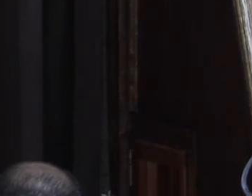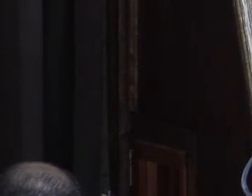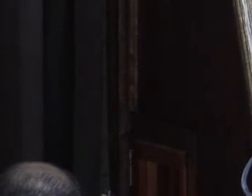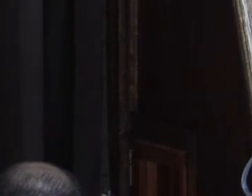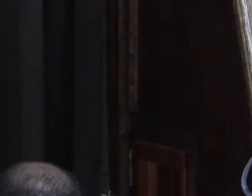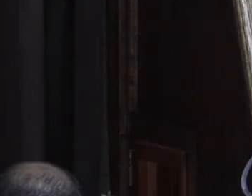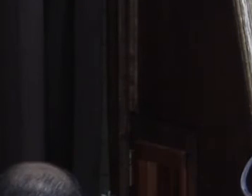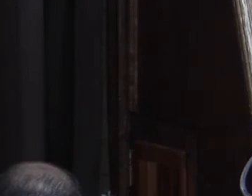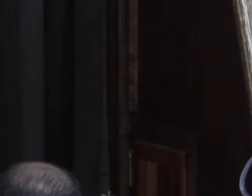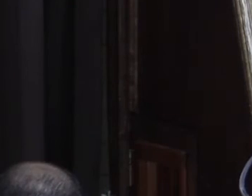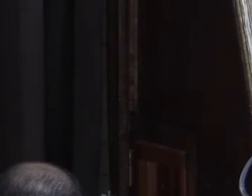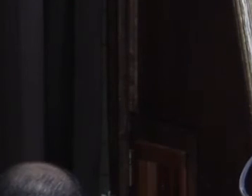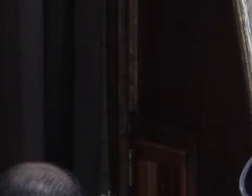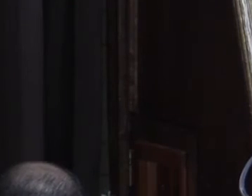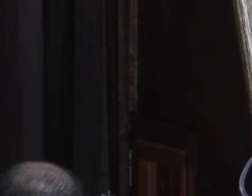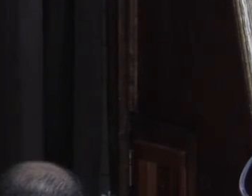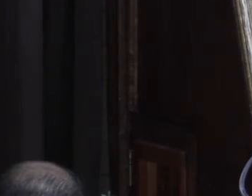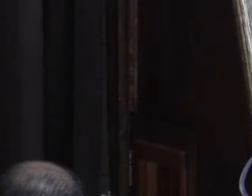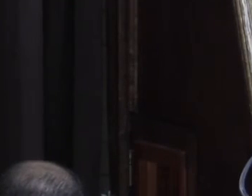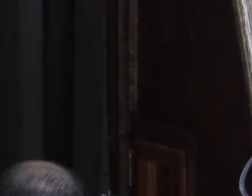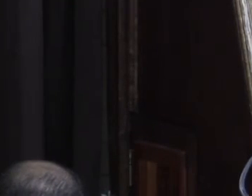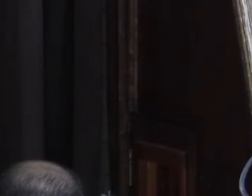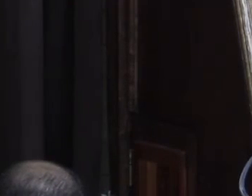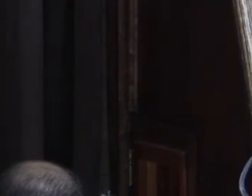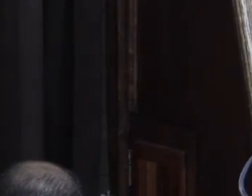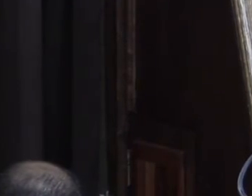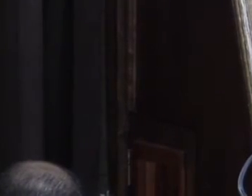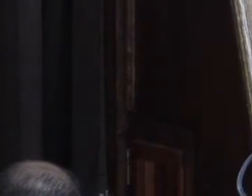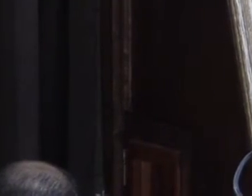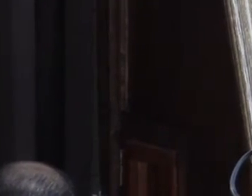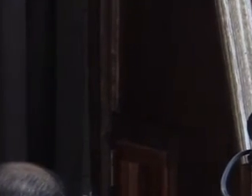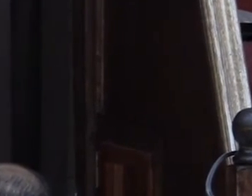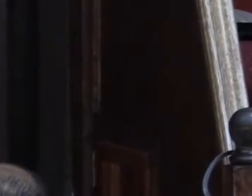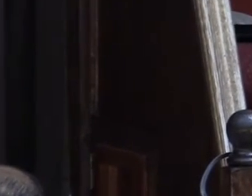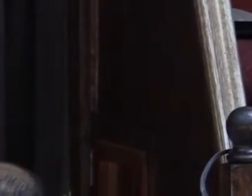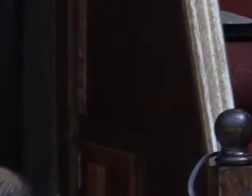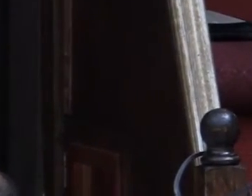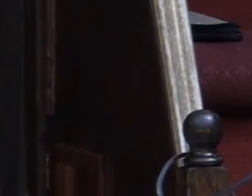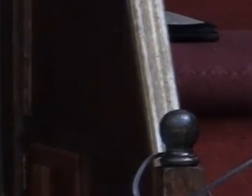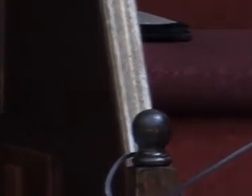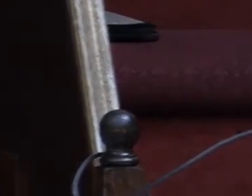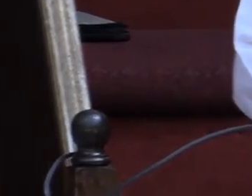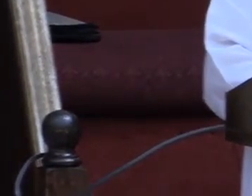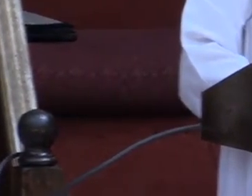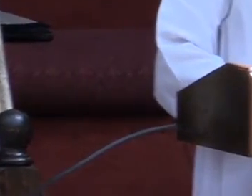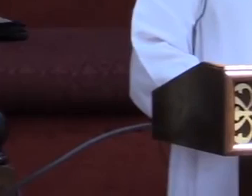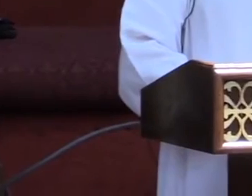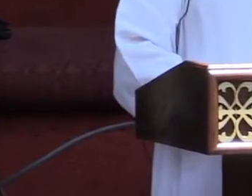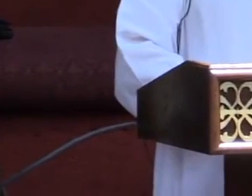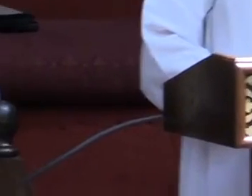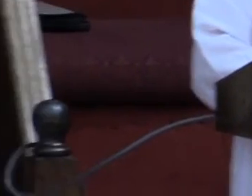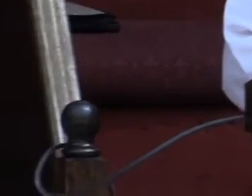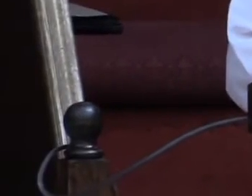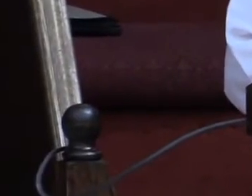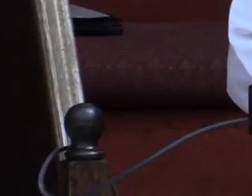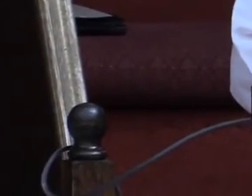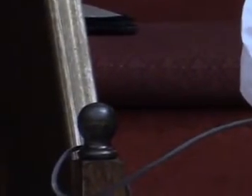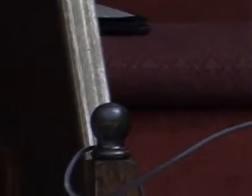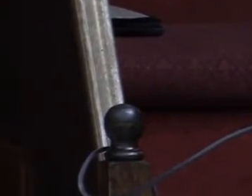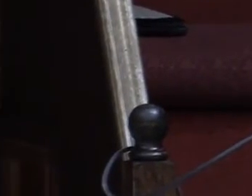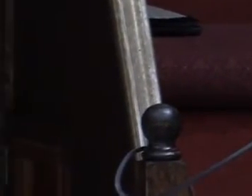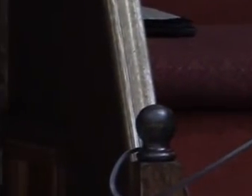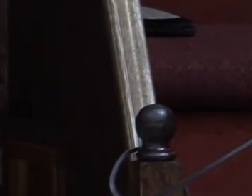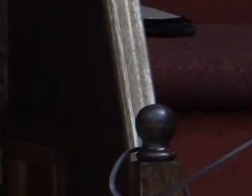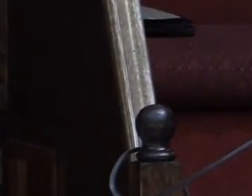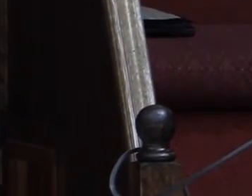tawallayt, wa qina wasrif anna sharra ma qadayt. Allahumma qina wasrif anna sharra ma qadayt. Allahumma aqsim lana min